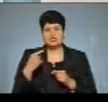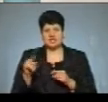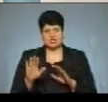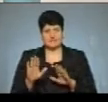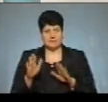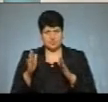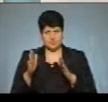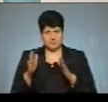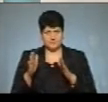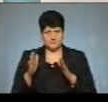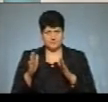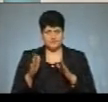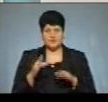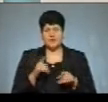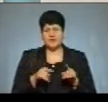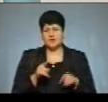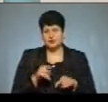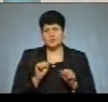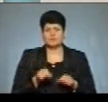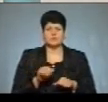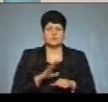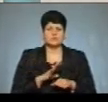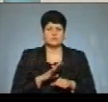випадок. Іноді є достатньо